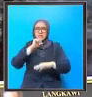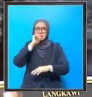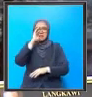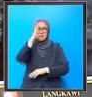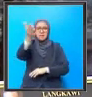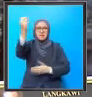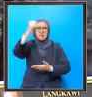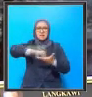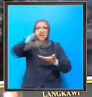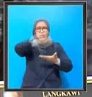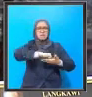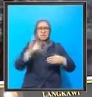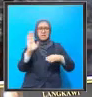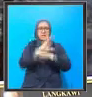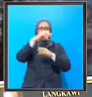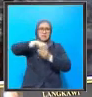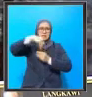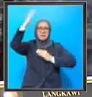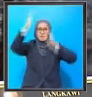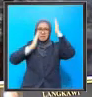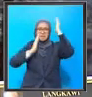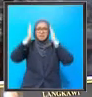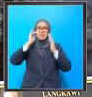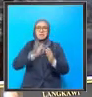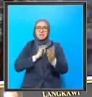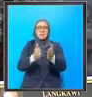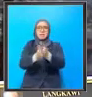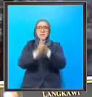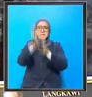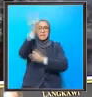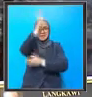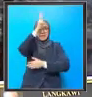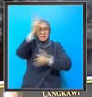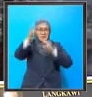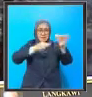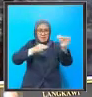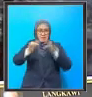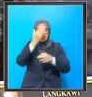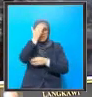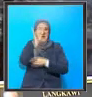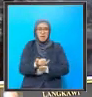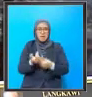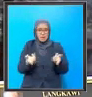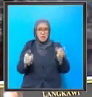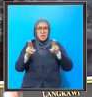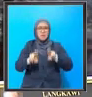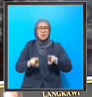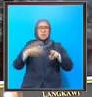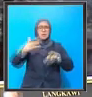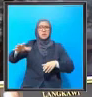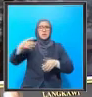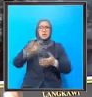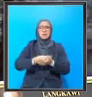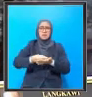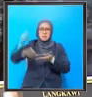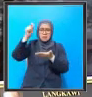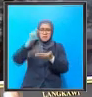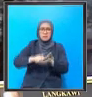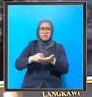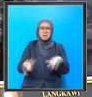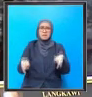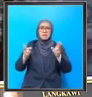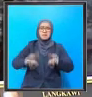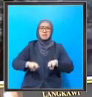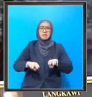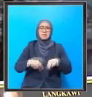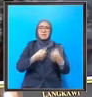Saya minta supaya kerajaan menerangkan Kenapa kontrak yang sudah pun di tanah tandatangani